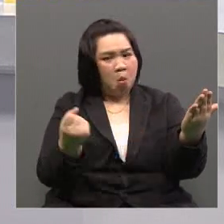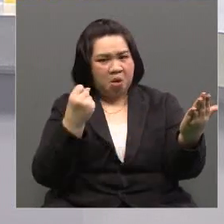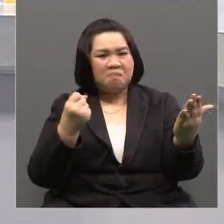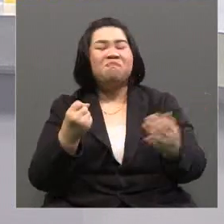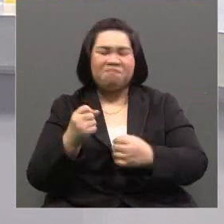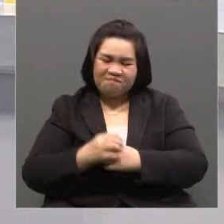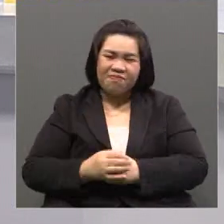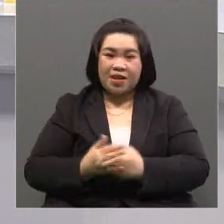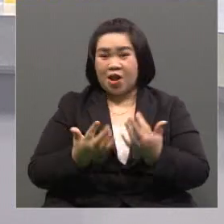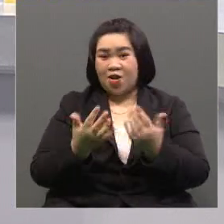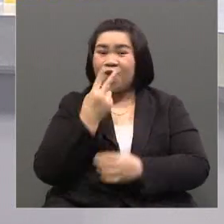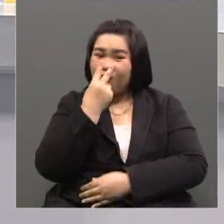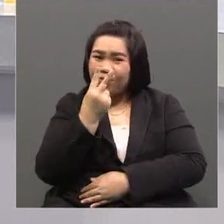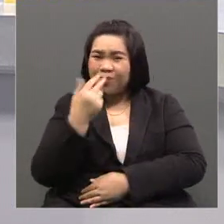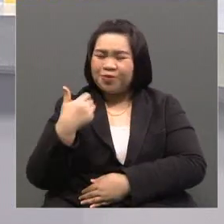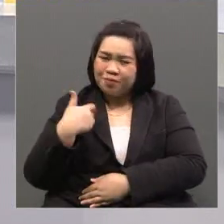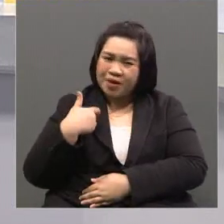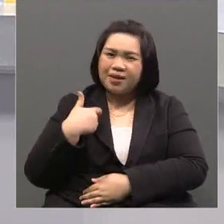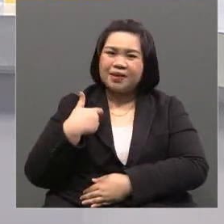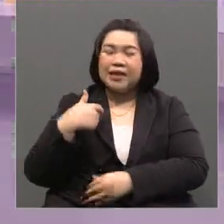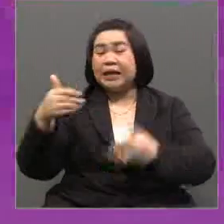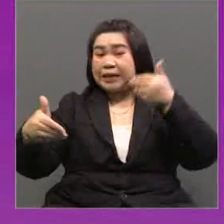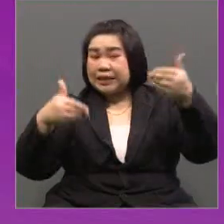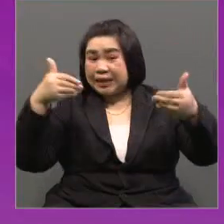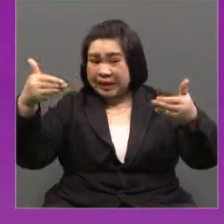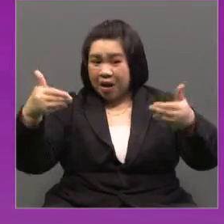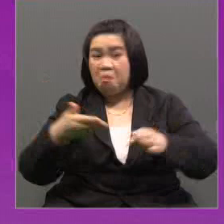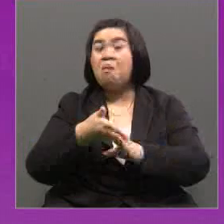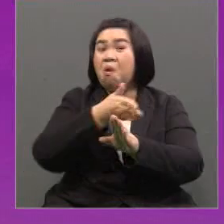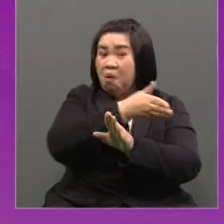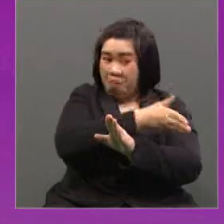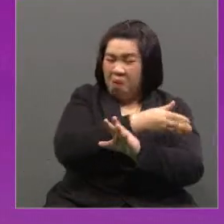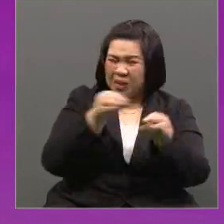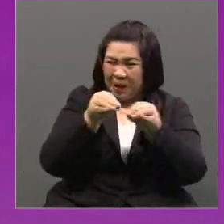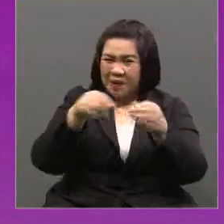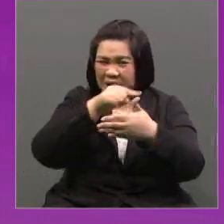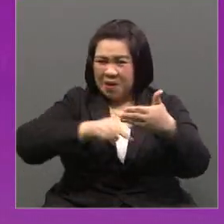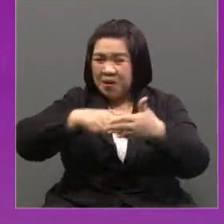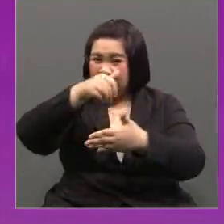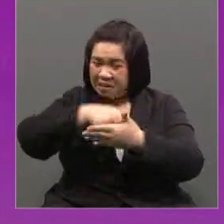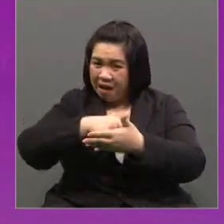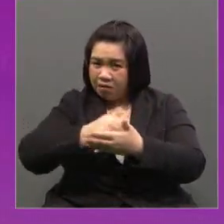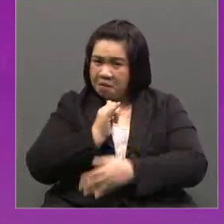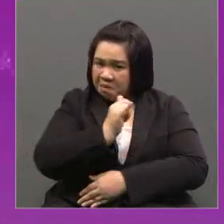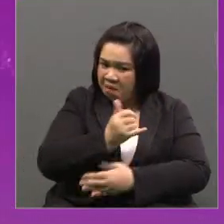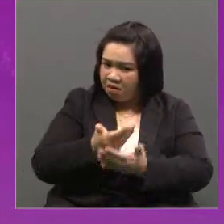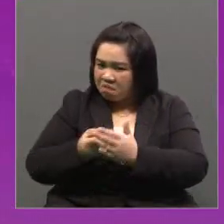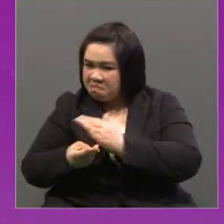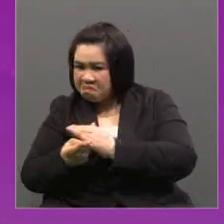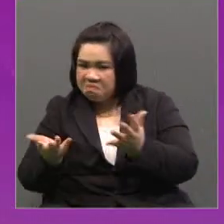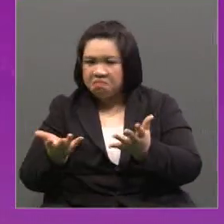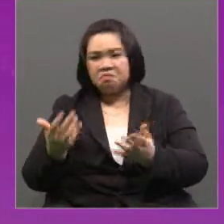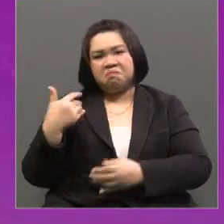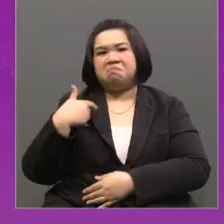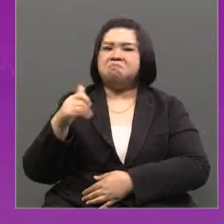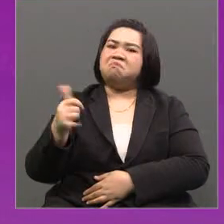ทีเดียวค่ะเดี๋ยวจะพาไปดูกันนะคะบรรยากาศก่อนคืนหมาหอนเนี่ยนะคะกลยุทธ์ข้างบนดินใต้ดินจะไปเจาะคะแนนเสียง